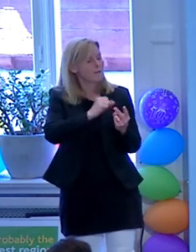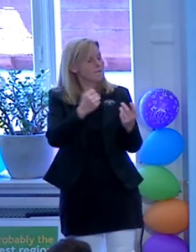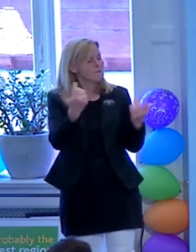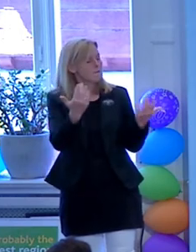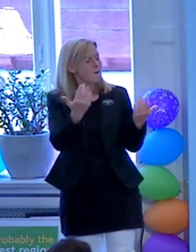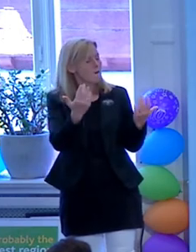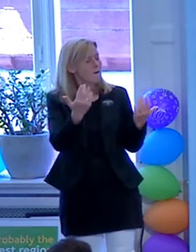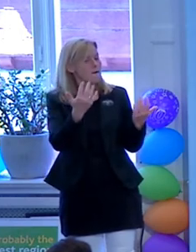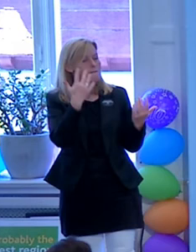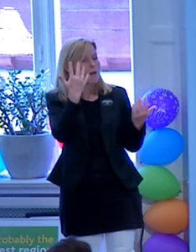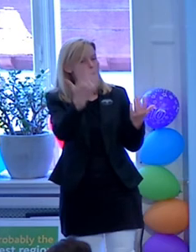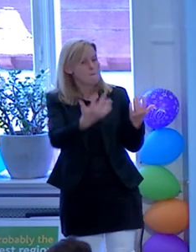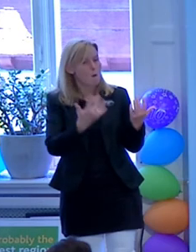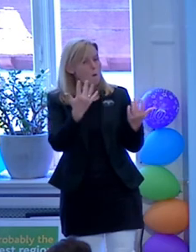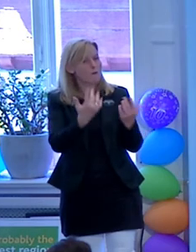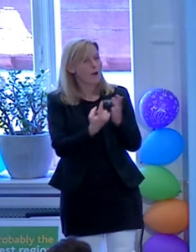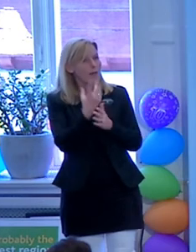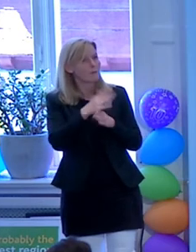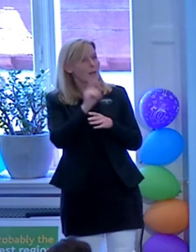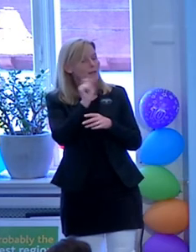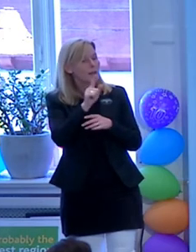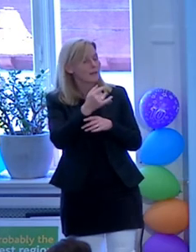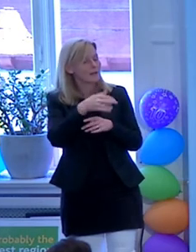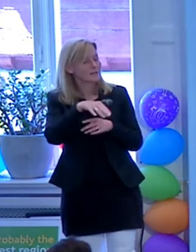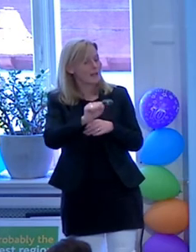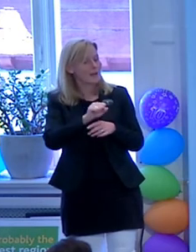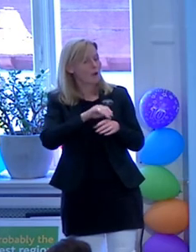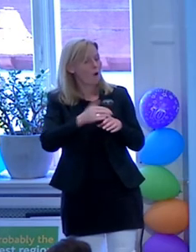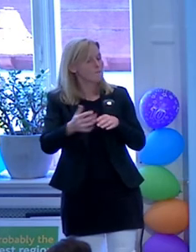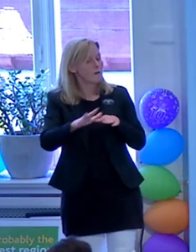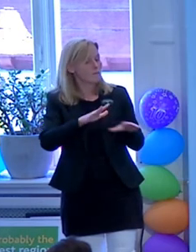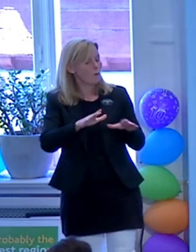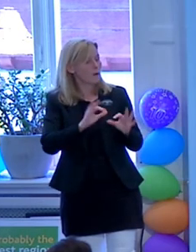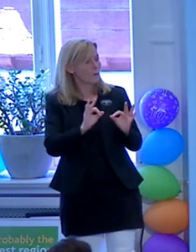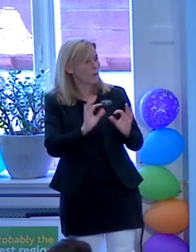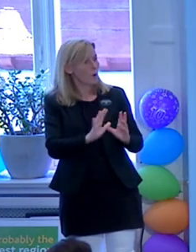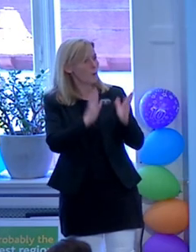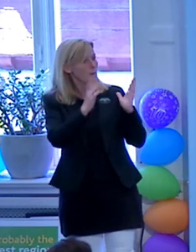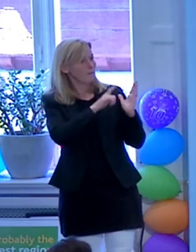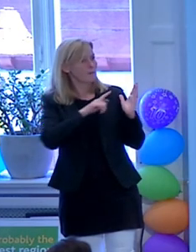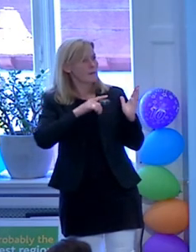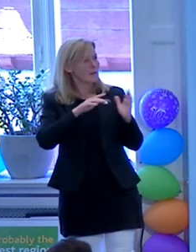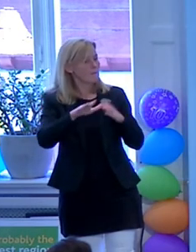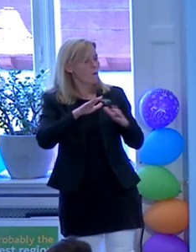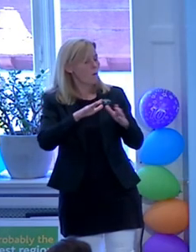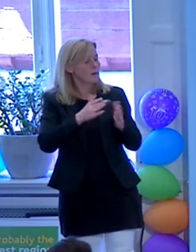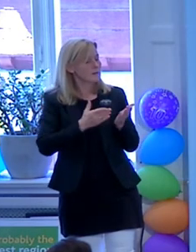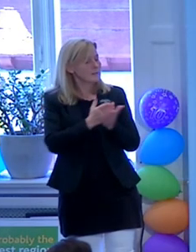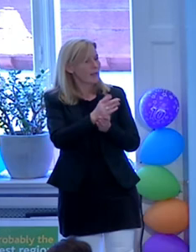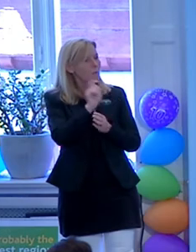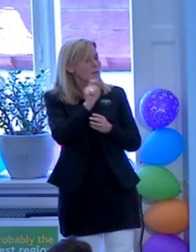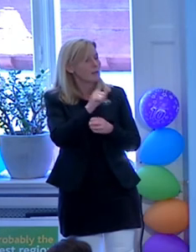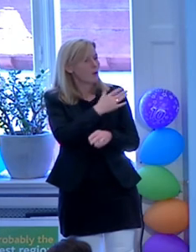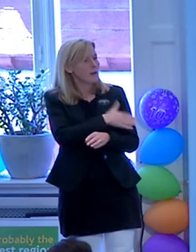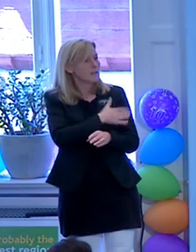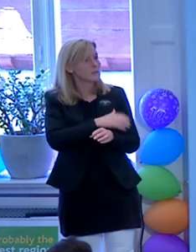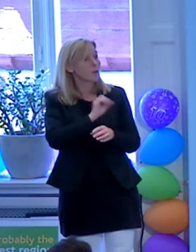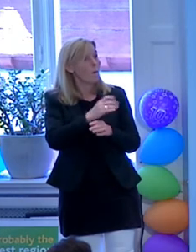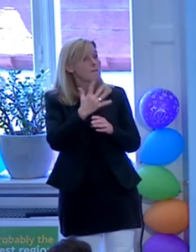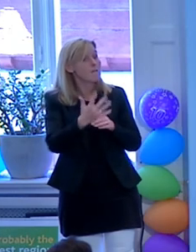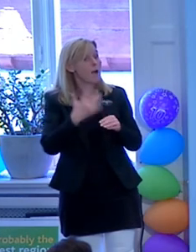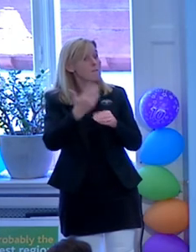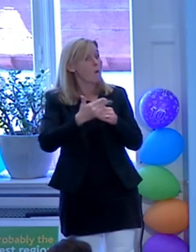Var är vi om 5 år med digitalisering av vården? Hur upplever vi vård genom de digitala tjänsterna om 5 år?